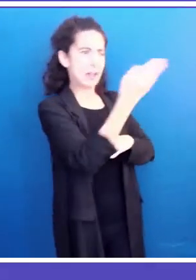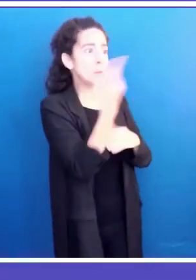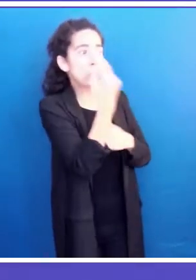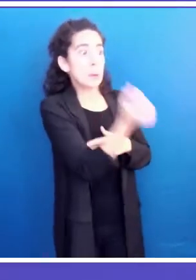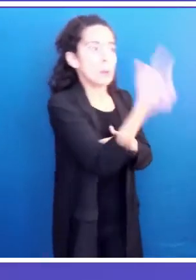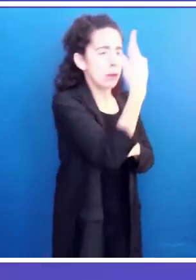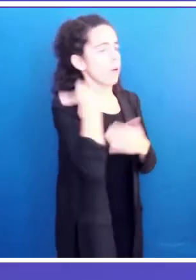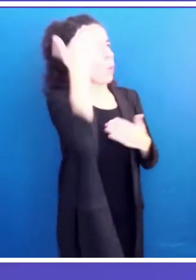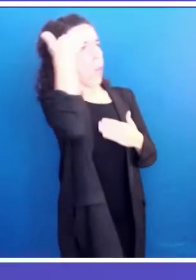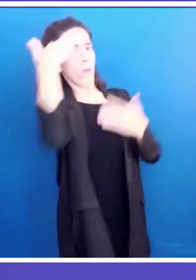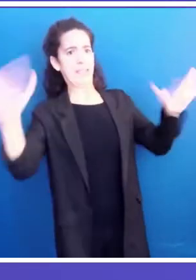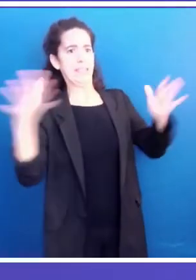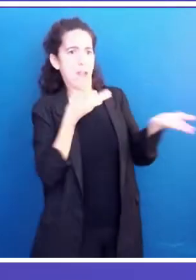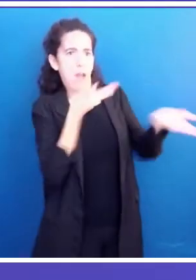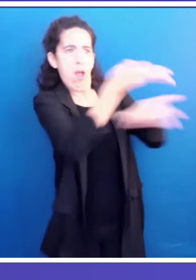فوري وملح.